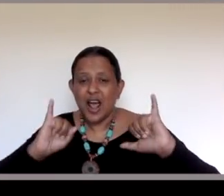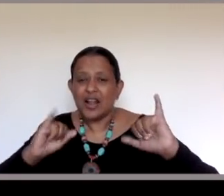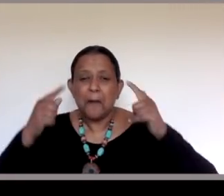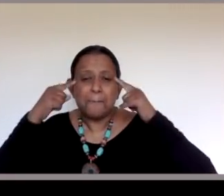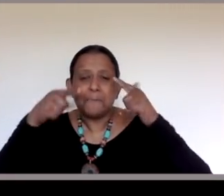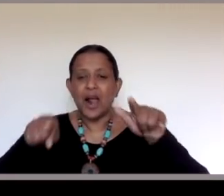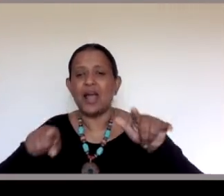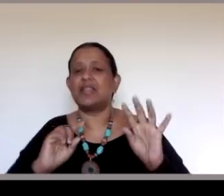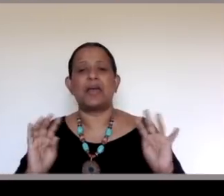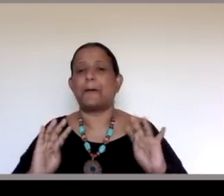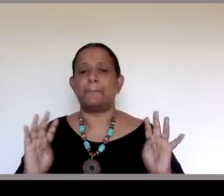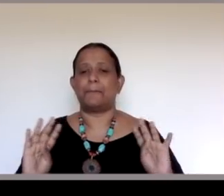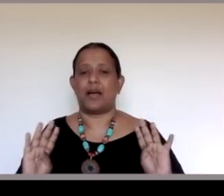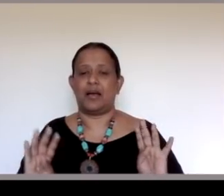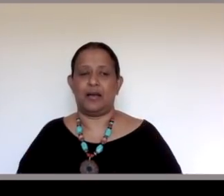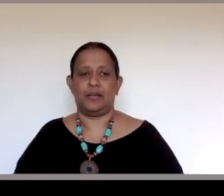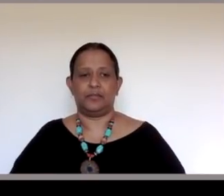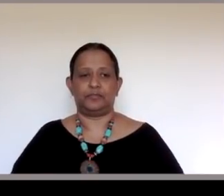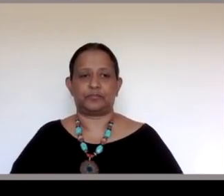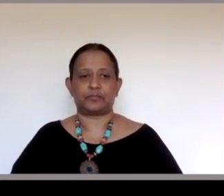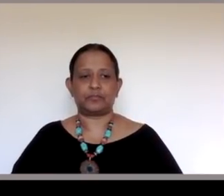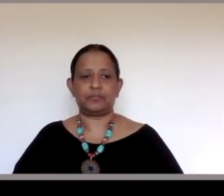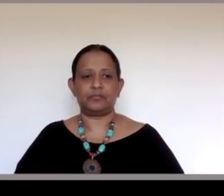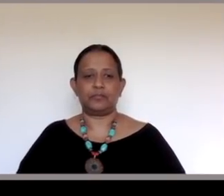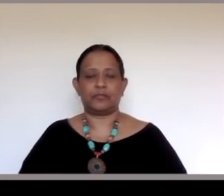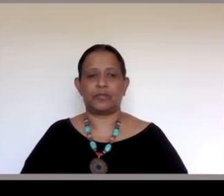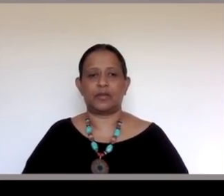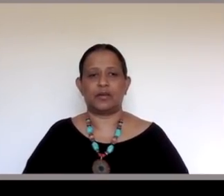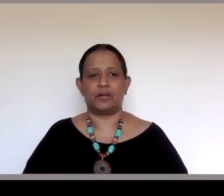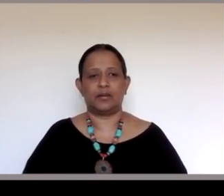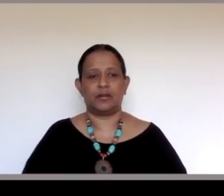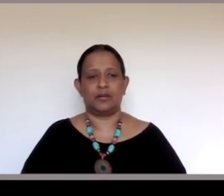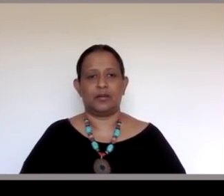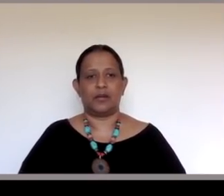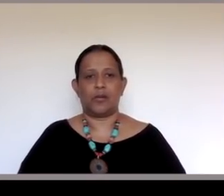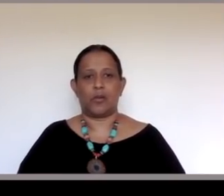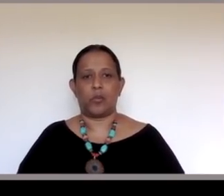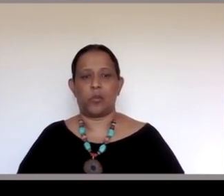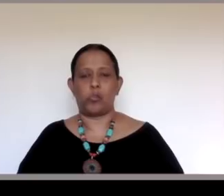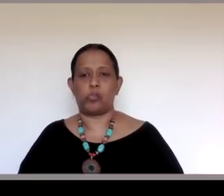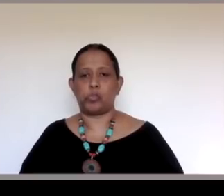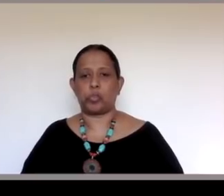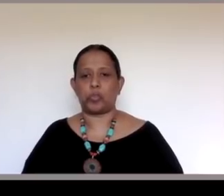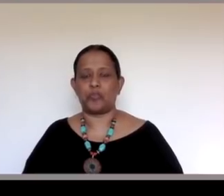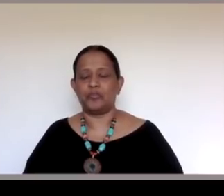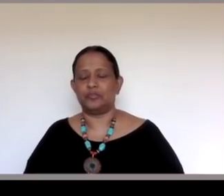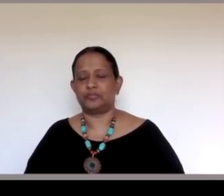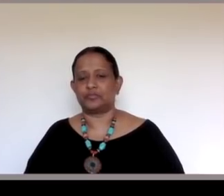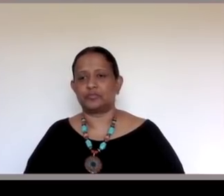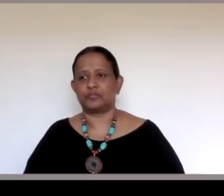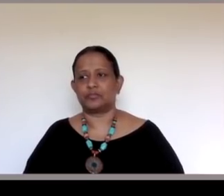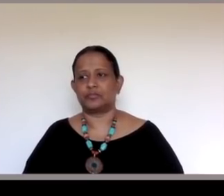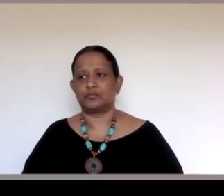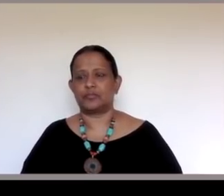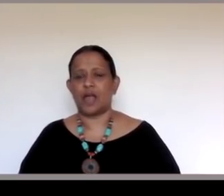යුතුයි. නීංගල් සරියාන මනප්පාන්මෙකලේ තෙරිඳ කොල්ලෙමේ වෙන්නේ. දන්නවද ඔබ ප්‍රීතියෙන් හිටියත් ශෝකයෙන් හිටියත් ඒ අතරමැද හිටියත්. නීංගල්